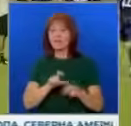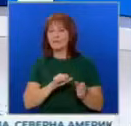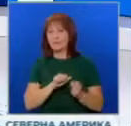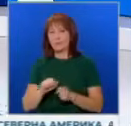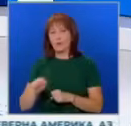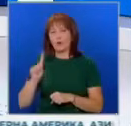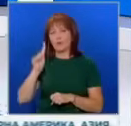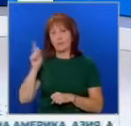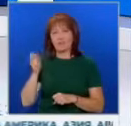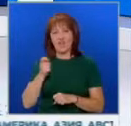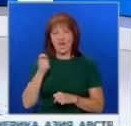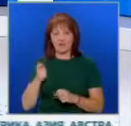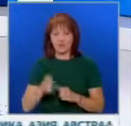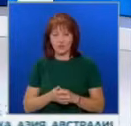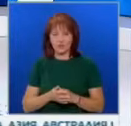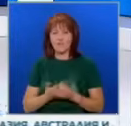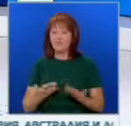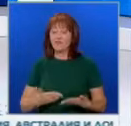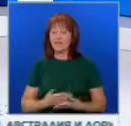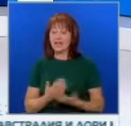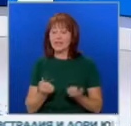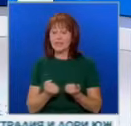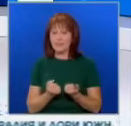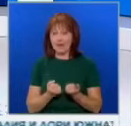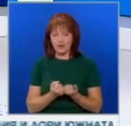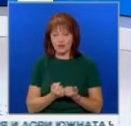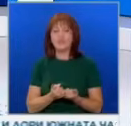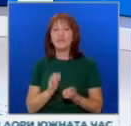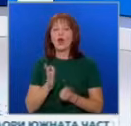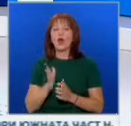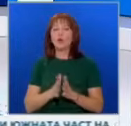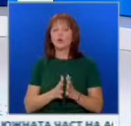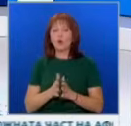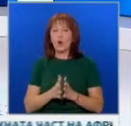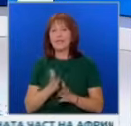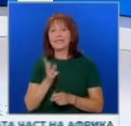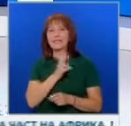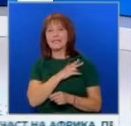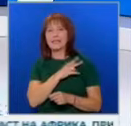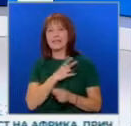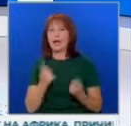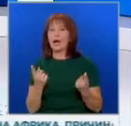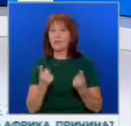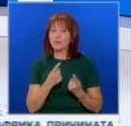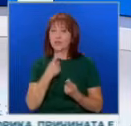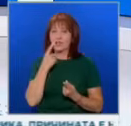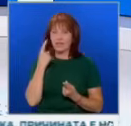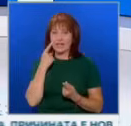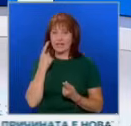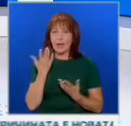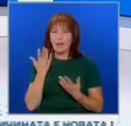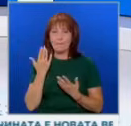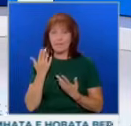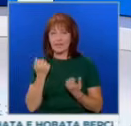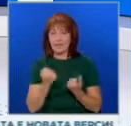август. В най-интересния матч от първия кръг на футболното ни първенство, шампионът Водогорец посреща ЦСКА в Разград. Преди дербито